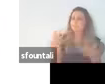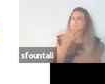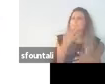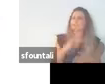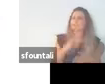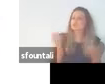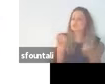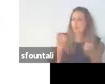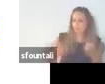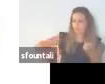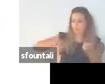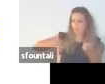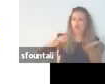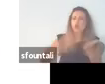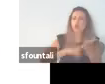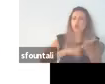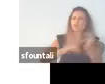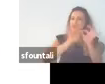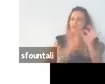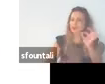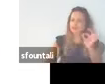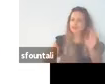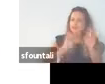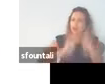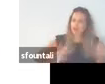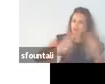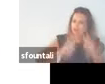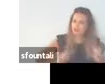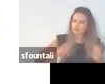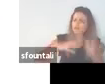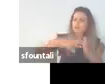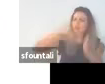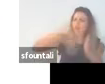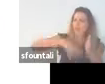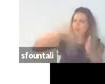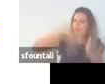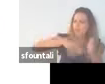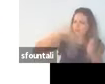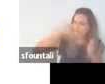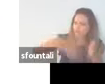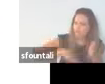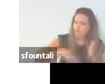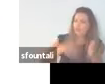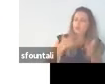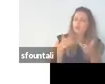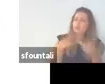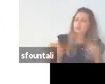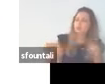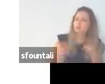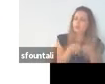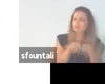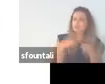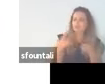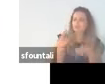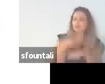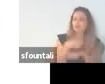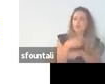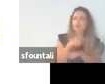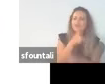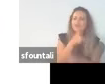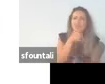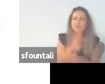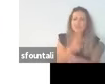και έρευνα και έγγραφα μαζί με την συμμετοχή νομικών ειδικών από